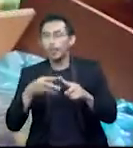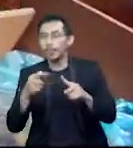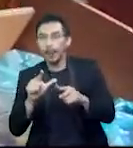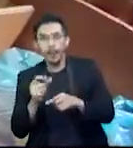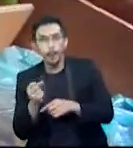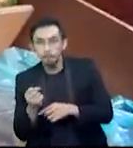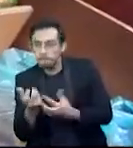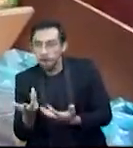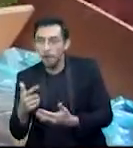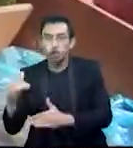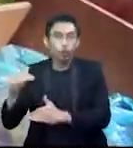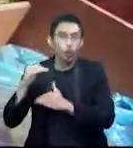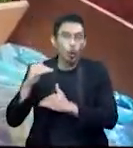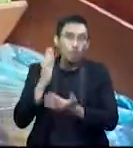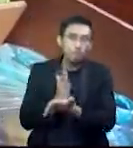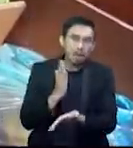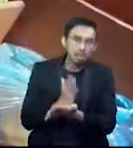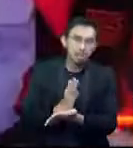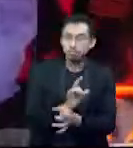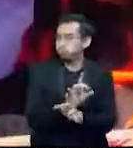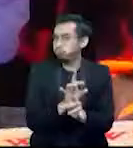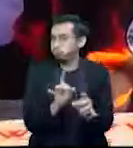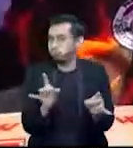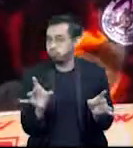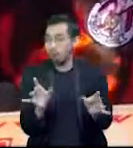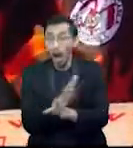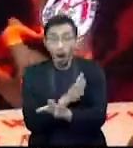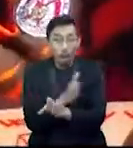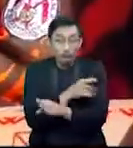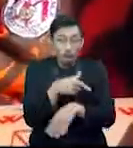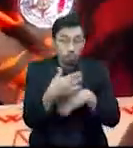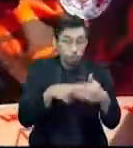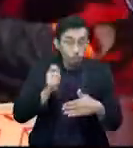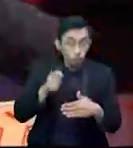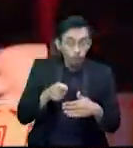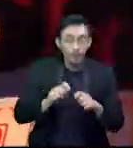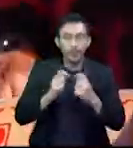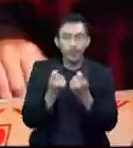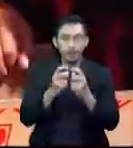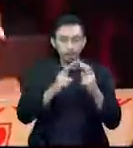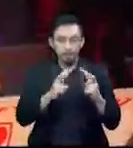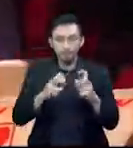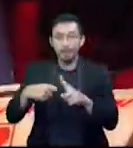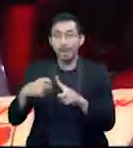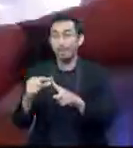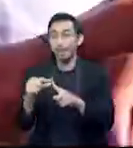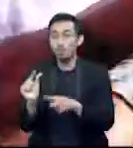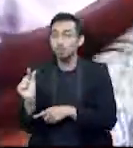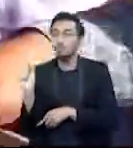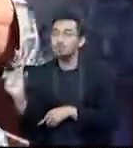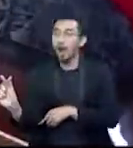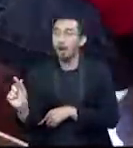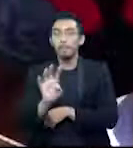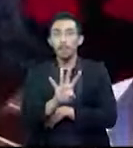dan jasa pada proses awal penegakan hukum tim investigasi KPPU telah mengundang 44 pihak terkait